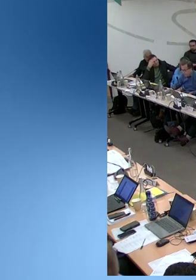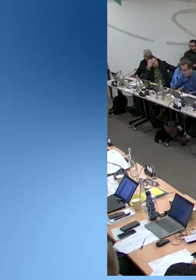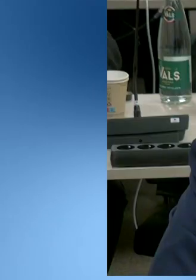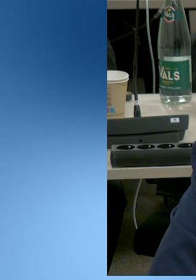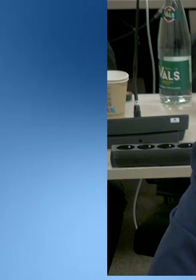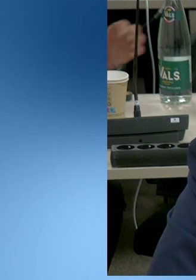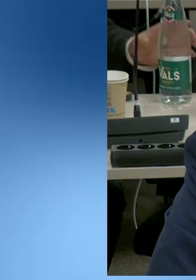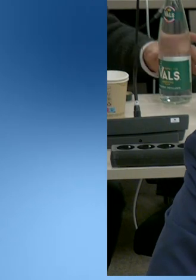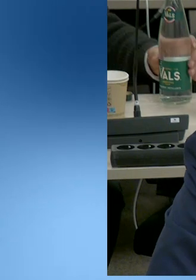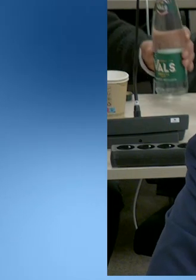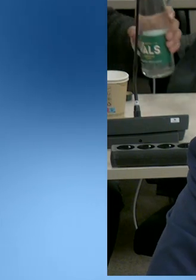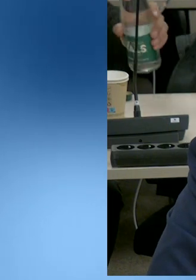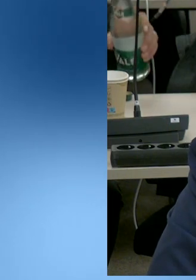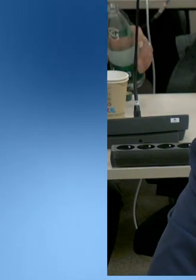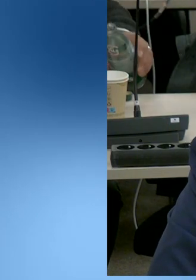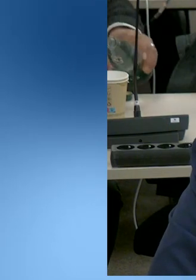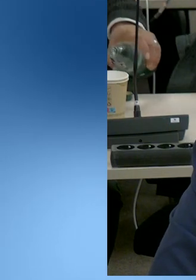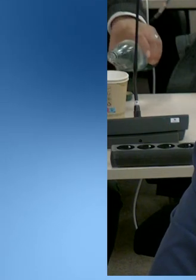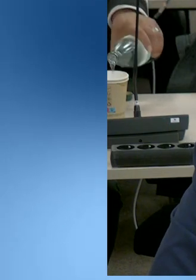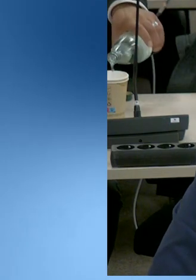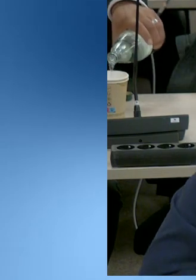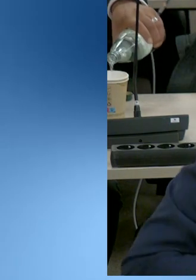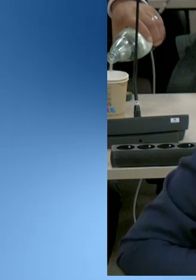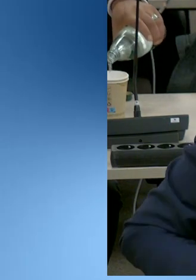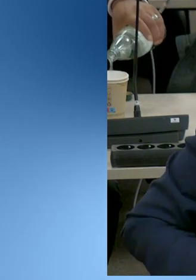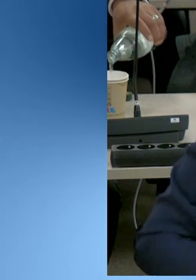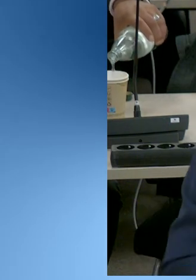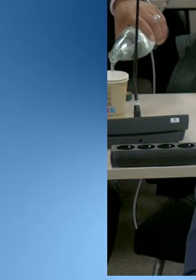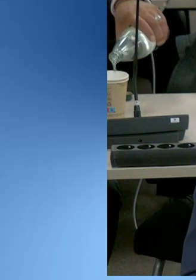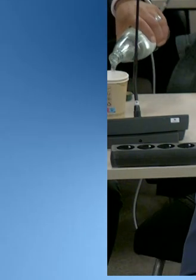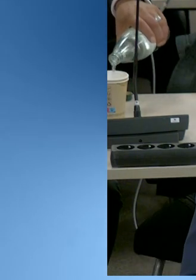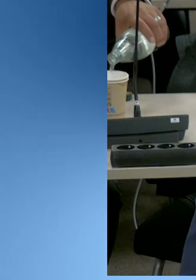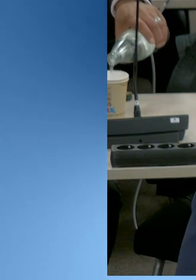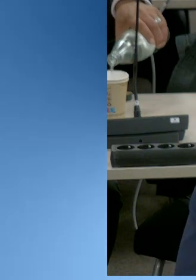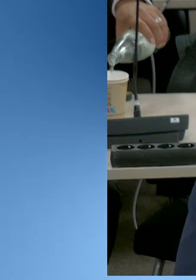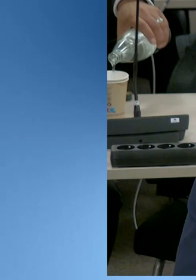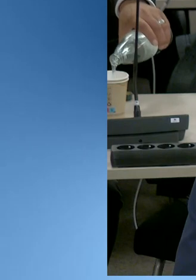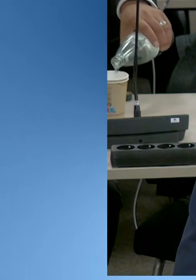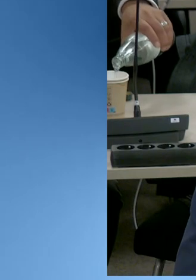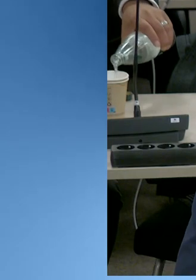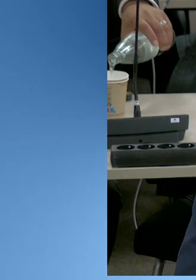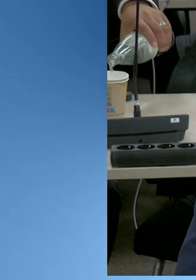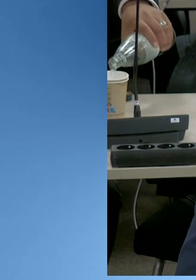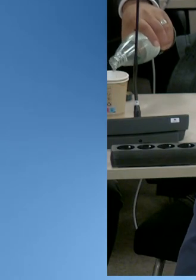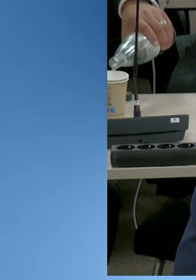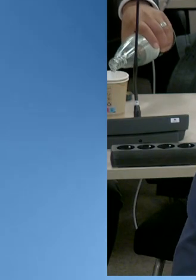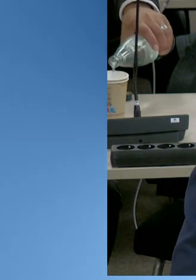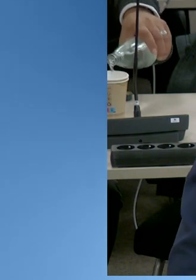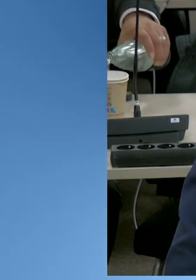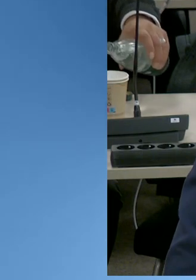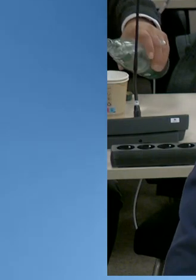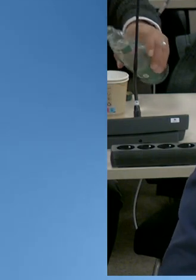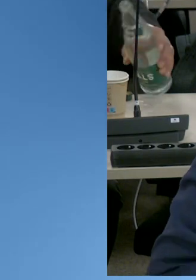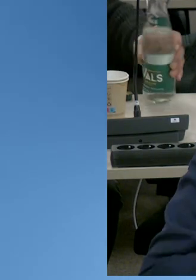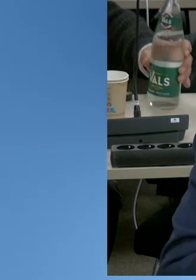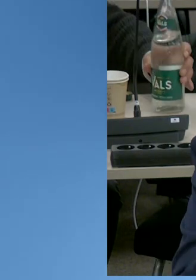porte sur l'éducation sur sur sur sur les politiques d'éducation populaire les politiques socioculturell préside